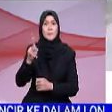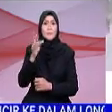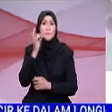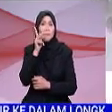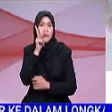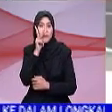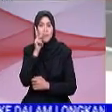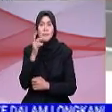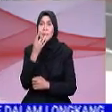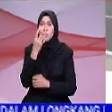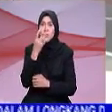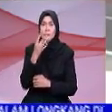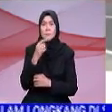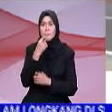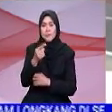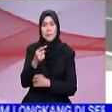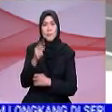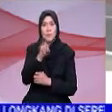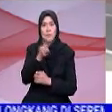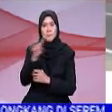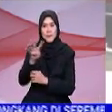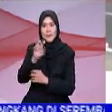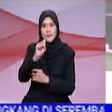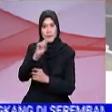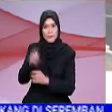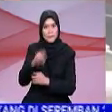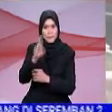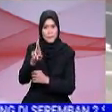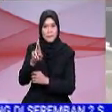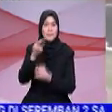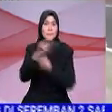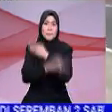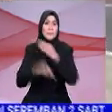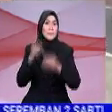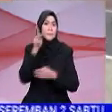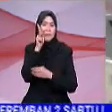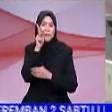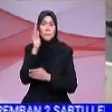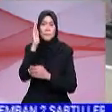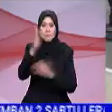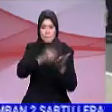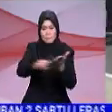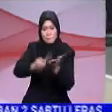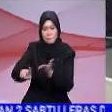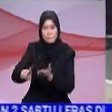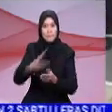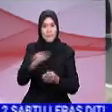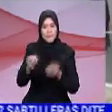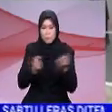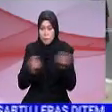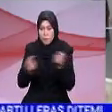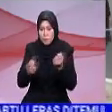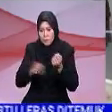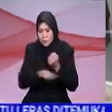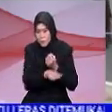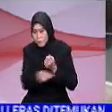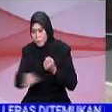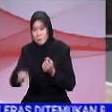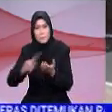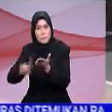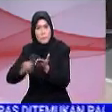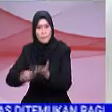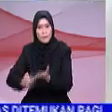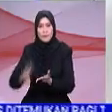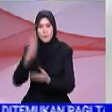beliau memberitahu 24 SJR dilaksana di negeri ini. Pihaknya turut meningkatkan pemeriksaan dan rondaan di kawasan-kawasan penting